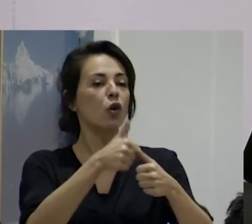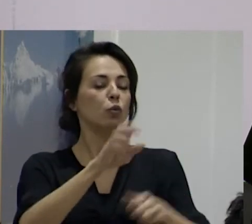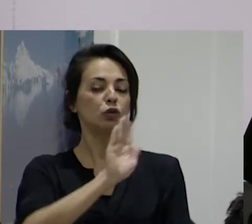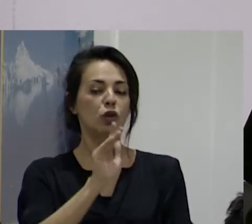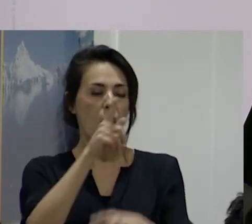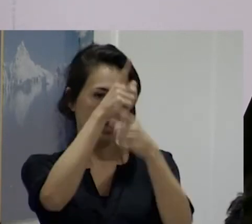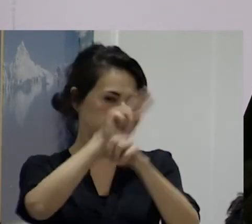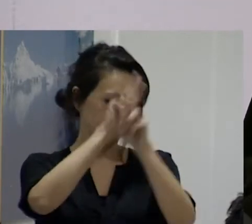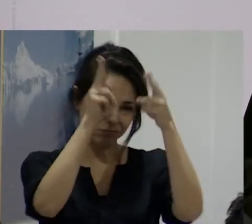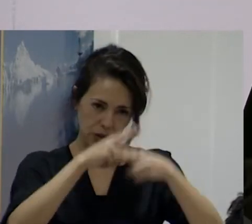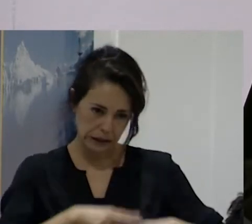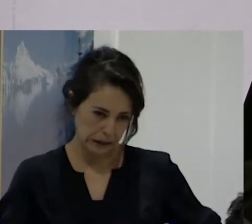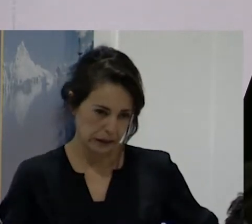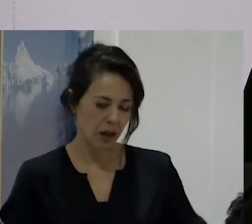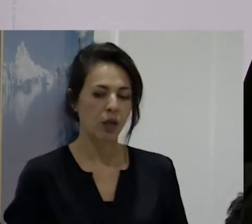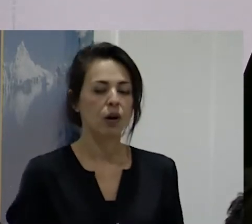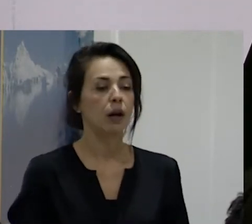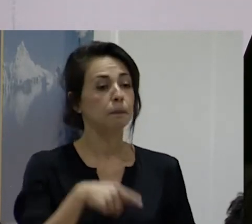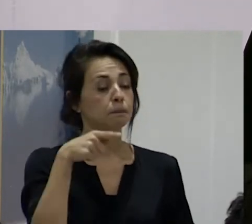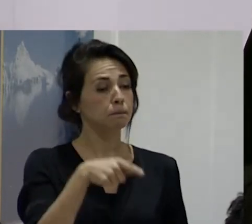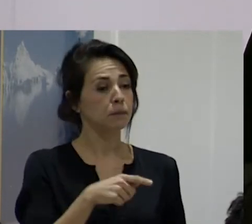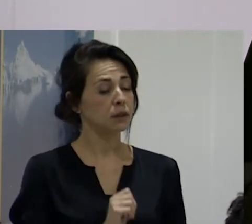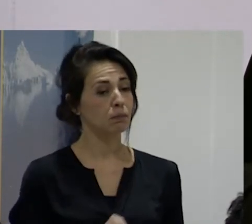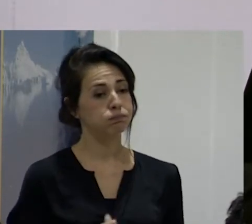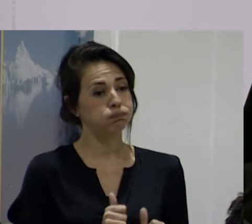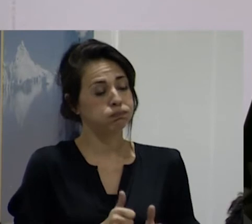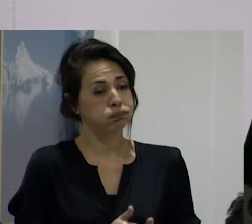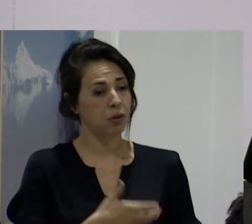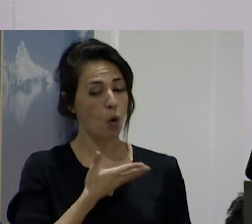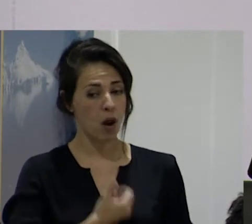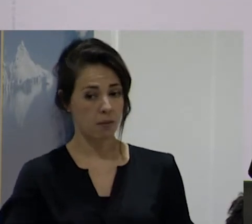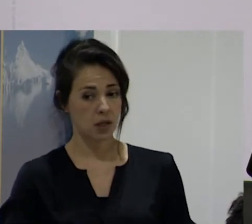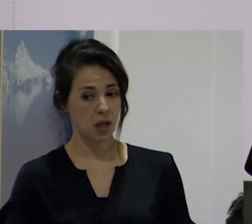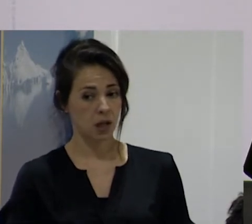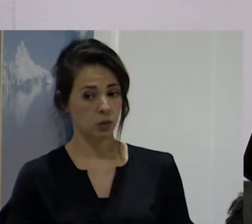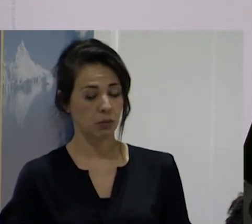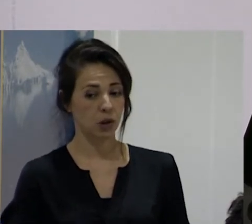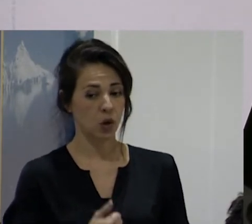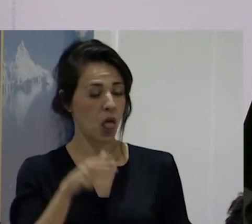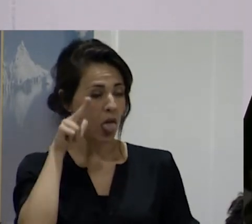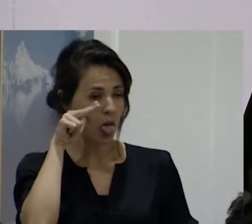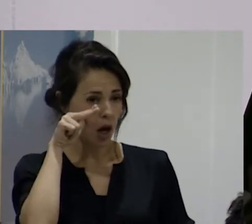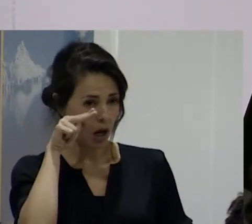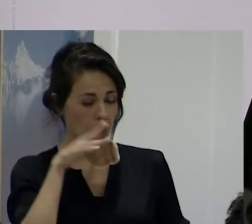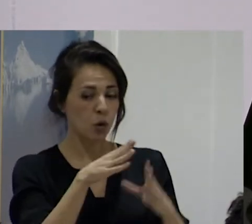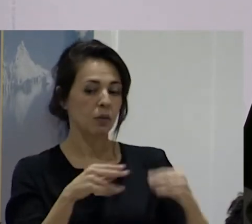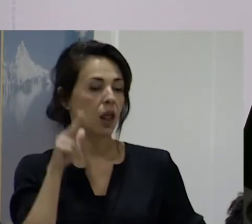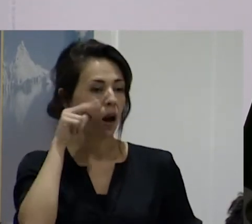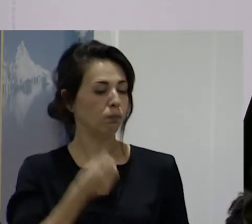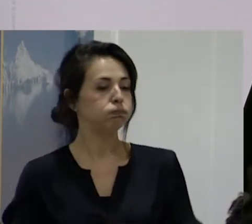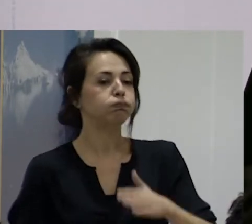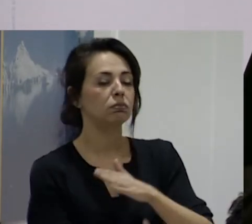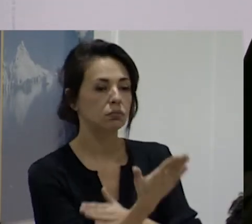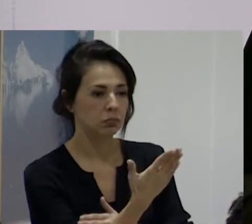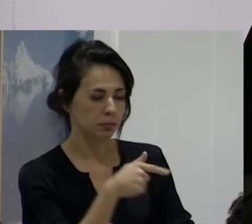Contemporani, organitzada per la Diputació d'Alacant a través de l'Institut de Cultura Juan Gilalbert i que la Universitat d'Alacant acull en